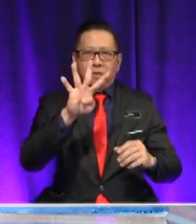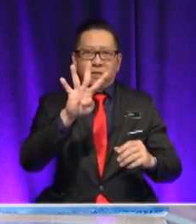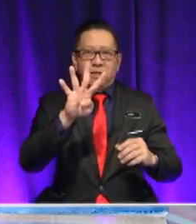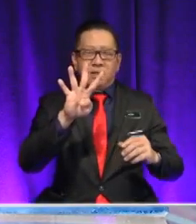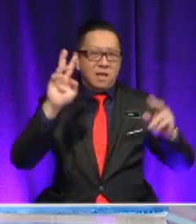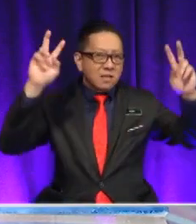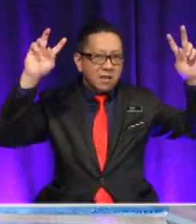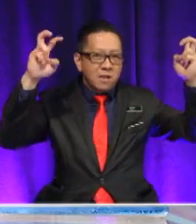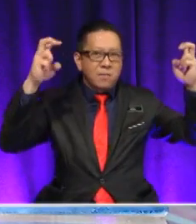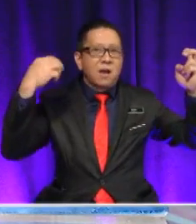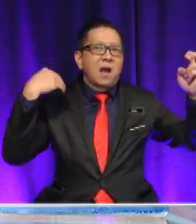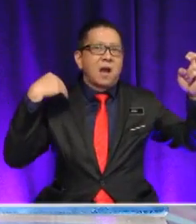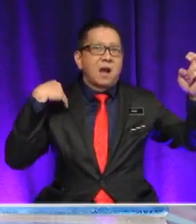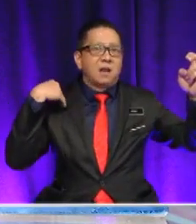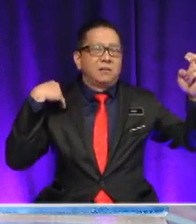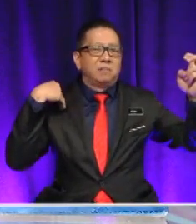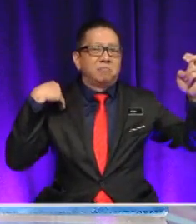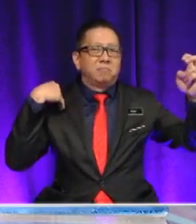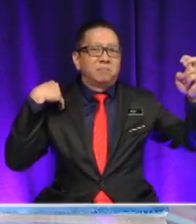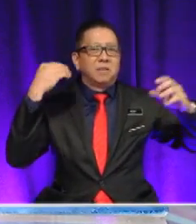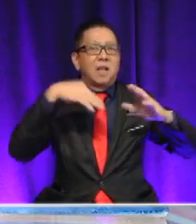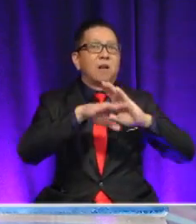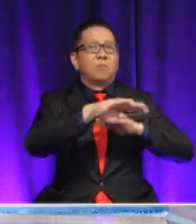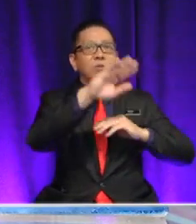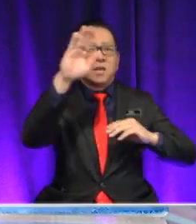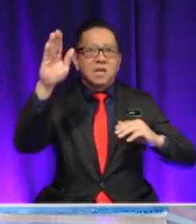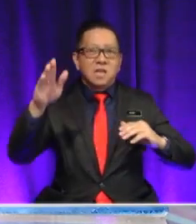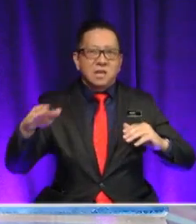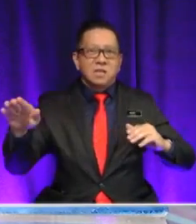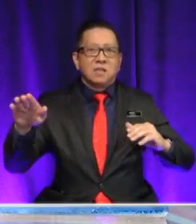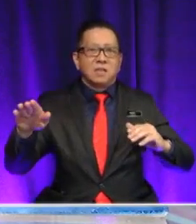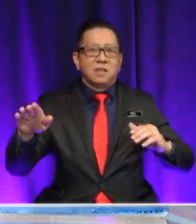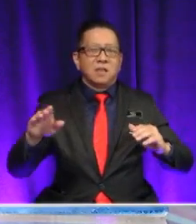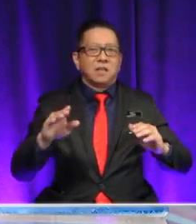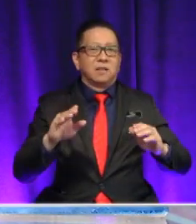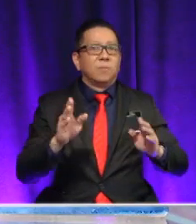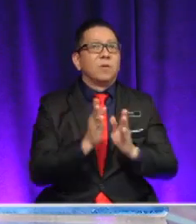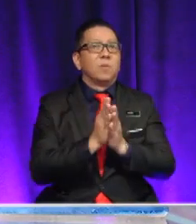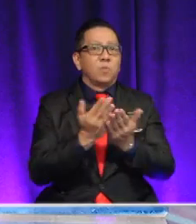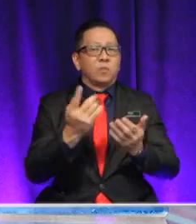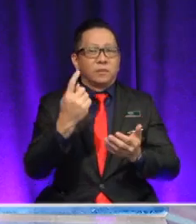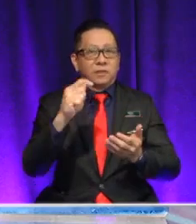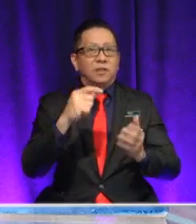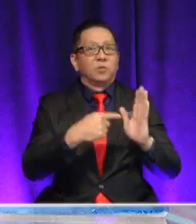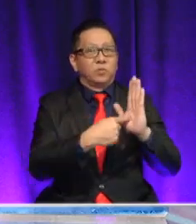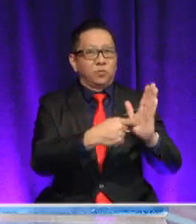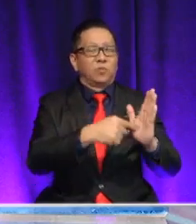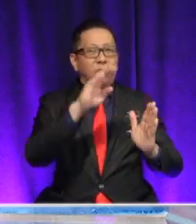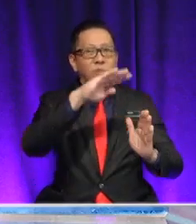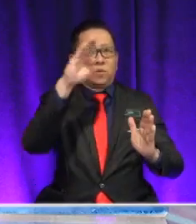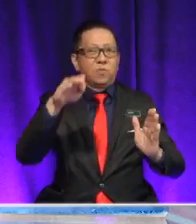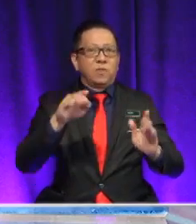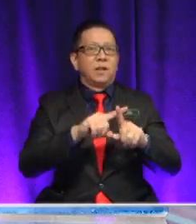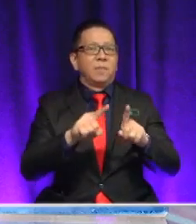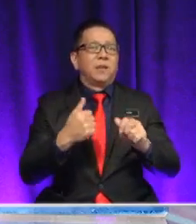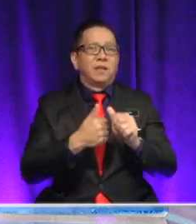dia adalah seolah-olah berada di bukit tapi kita buku Sebagai panduan gitu untuk pilih tema-tema